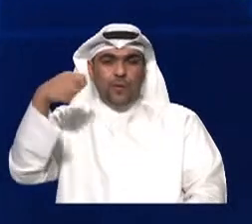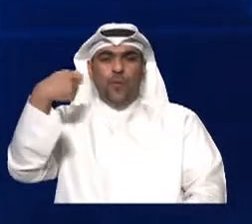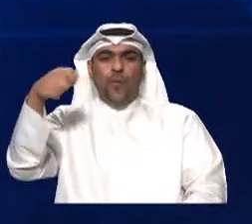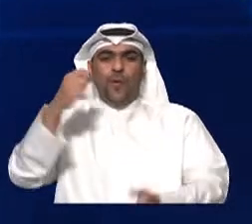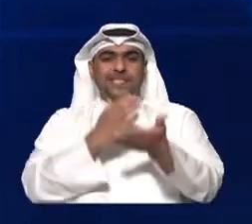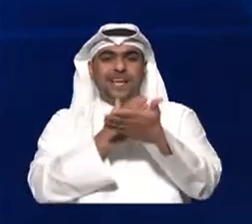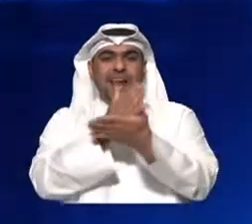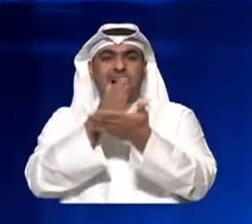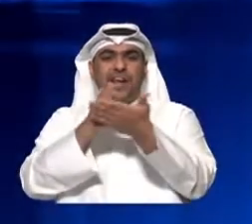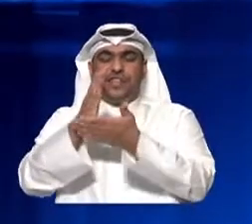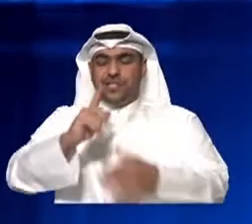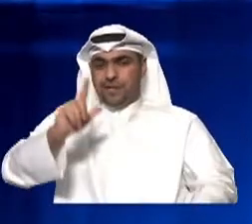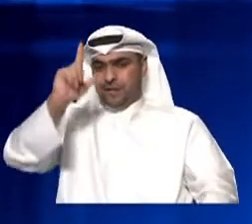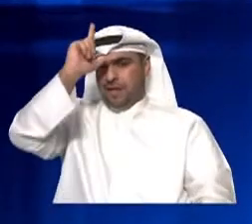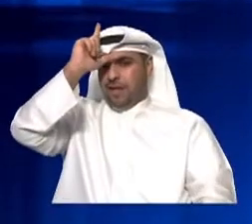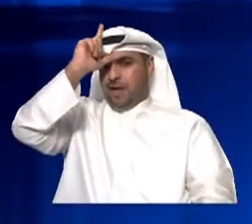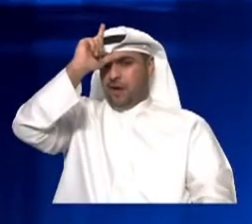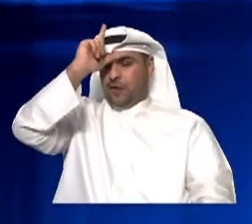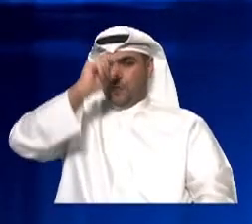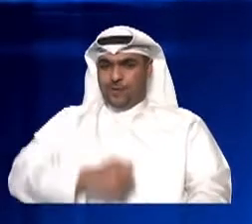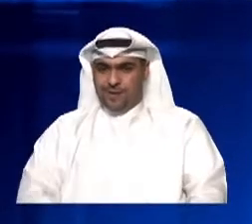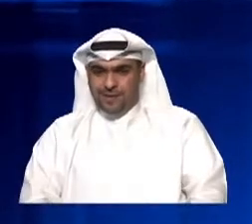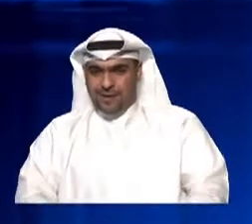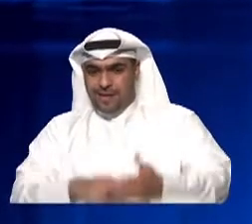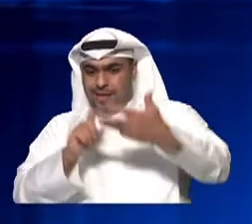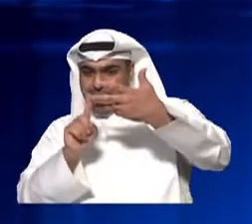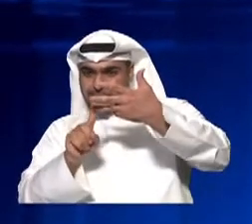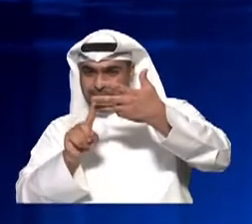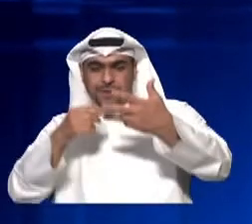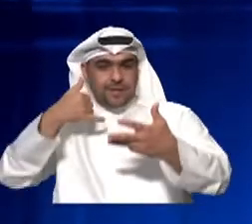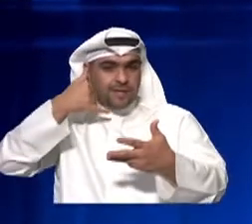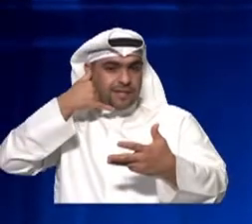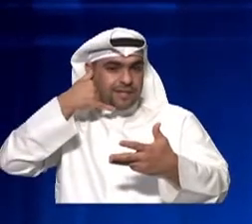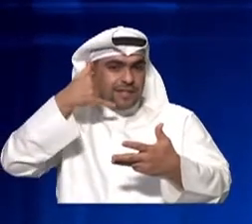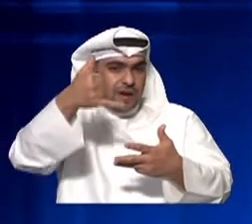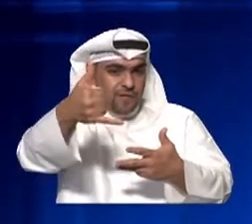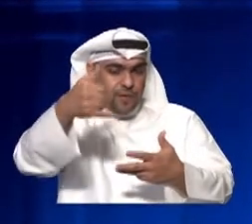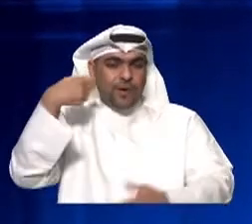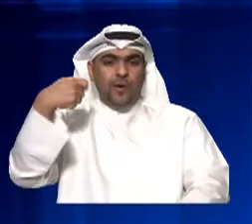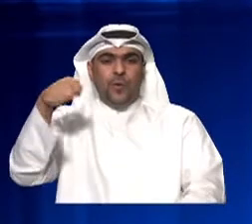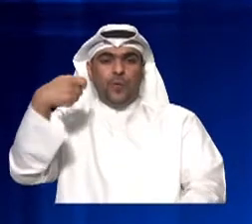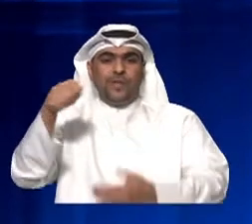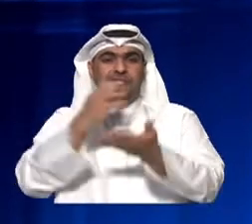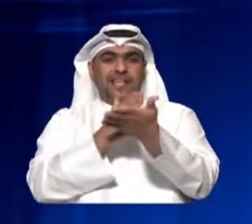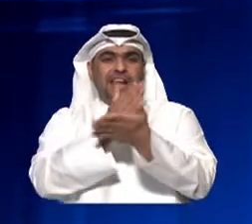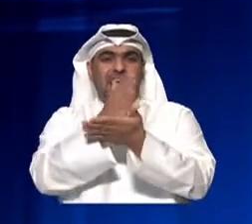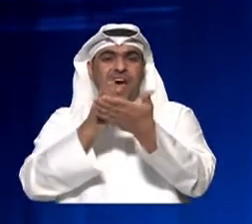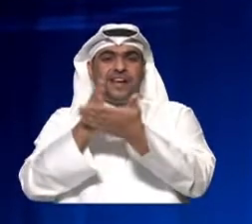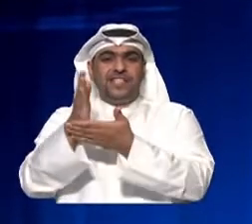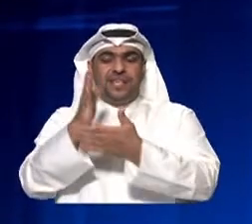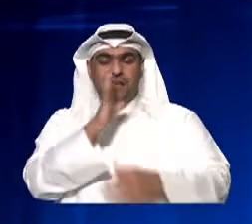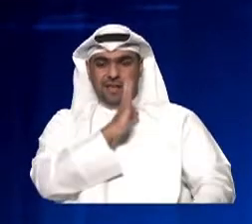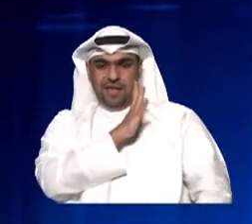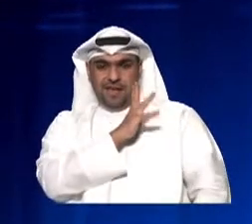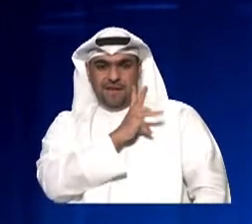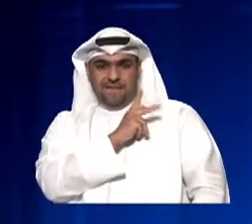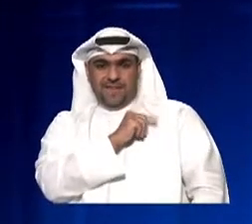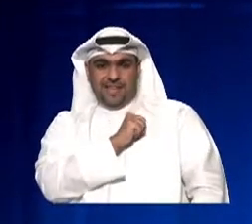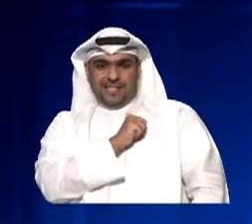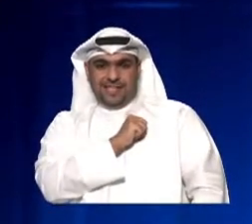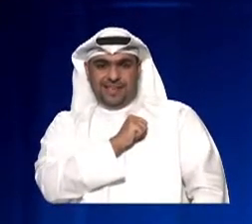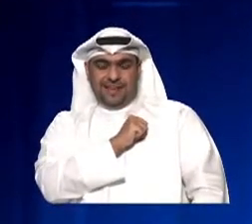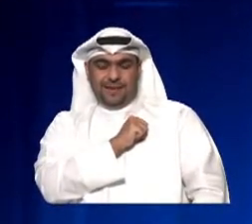الصفدي، ووزير خارجية دولة فلسطين الشقيقة رياض المالكي. وأوضحت وزارة الخارجية في بيان